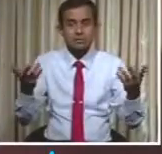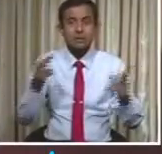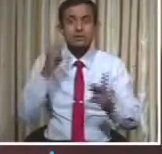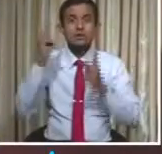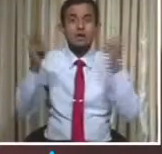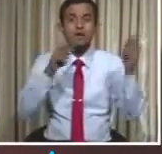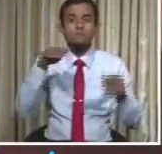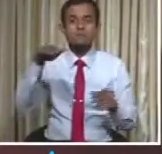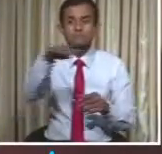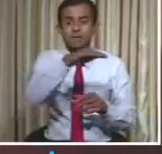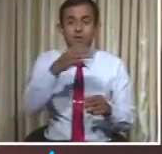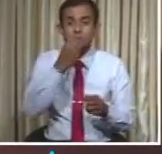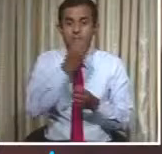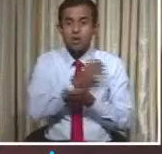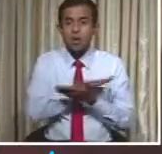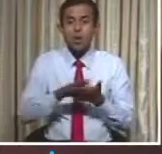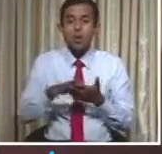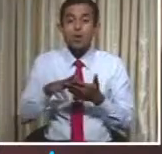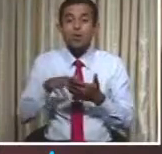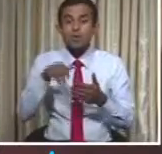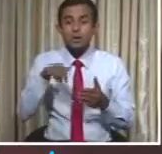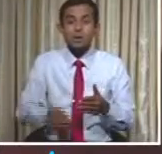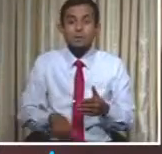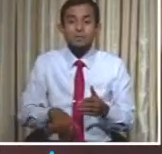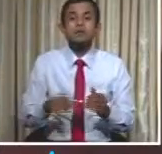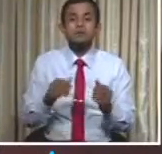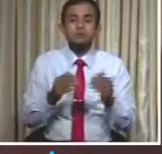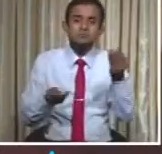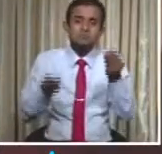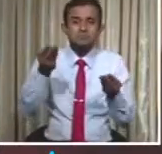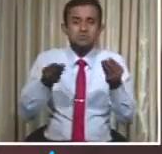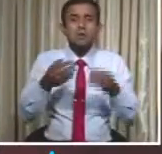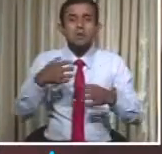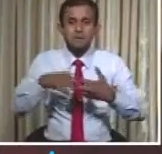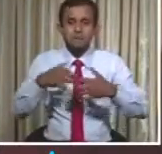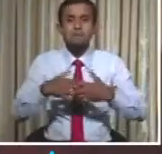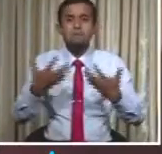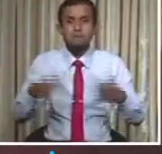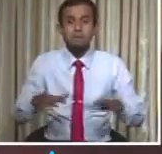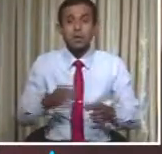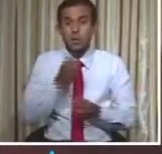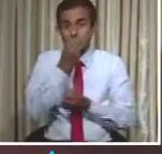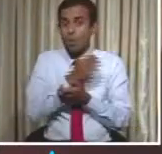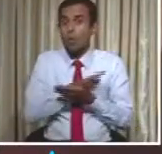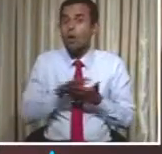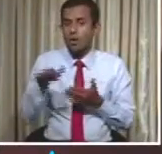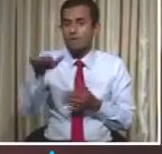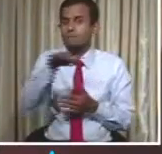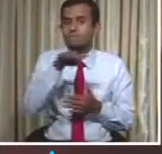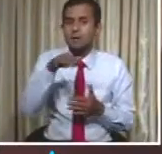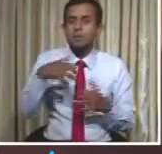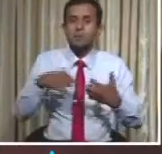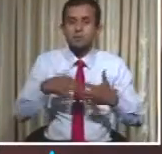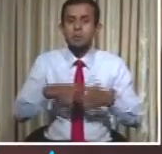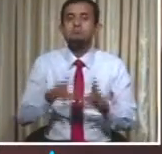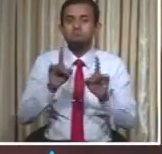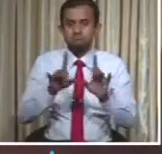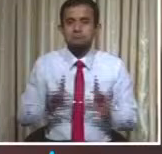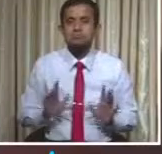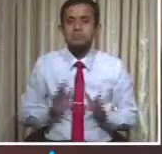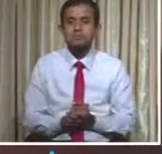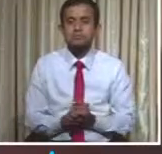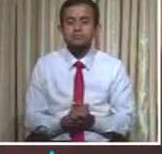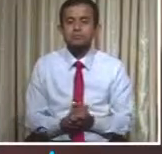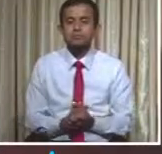සංචාරක ශේෂයට සහ හෝටල් කර්මාන්තයේදී මේ කාරණේ අඩු වැඩි වශයෙන් බලපාලා තියෙනවා. විශේෂයෙන්ම හෝටල් ශේෂෙත් මේ අර්බුදය මේ විදිහටම තියෙනවා. ඒ